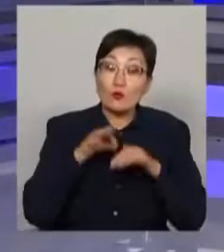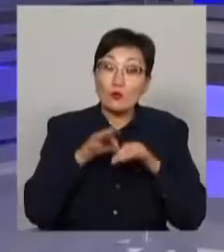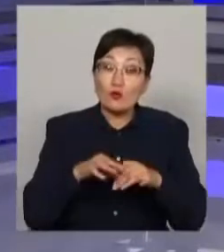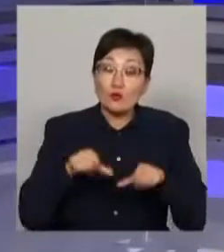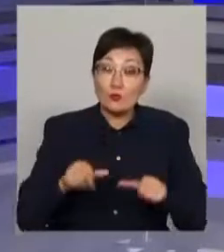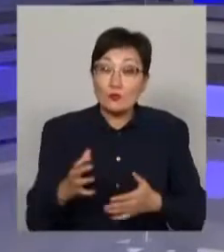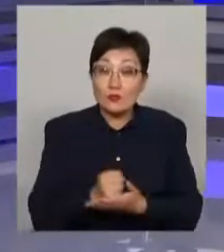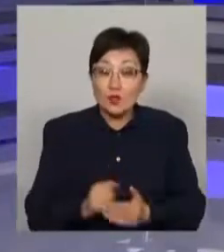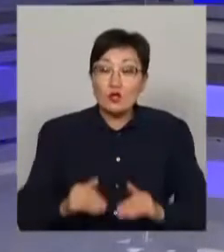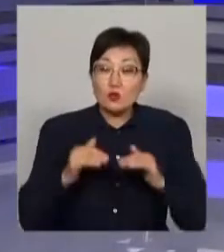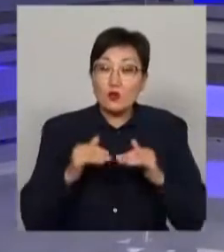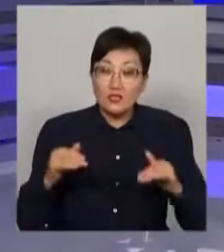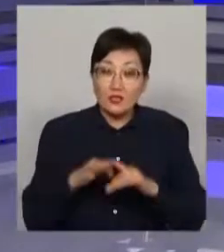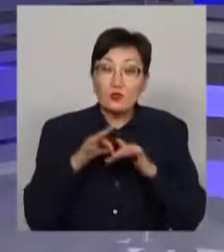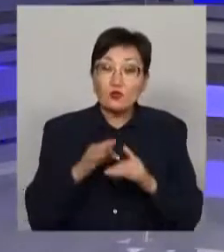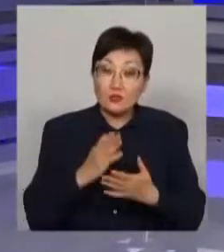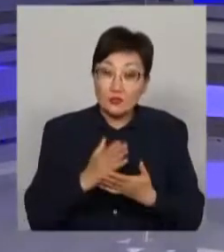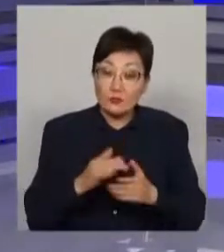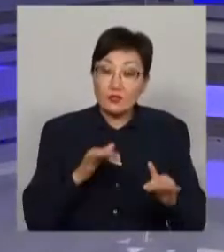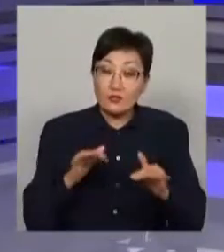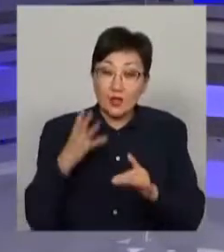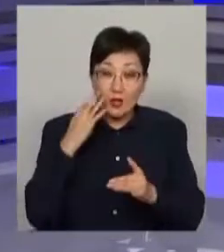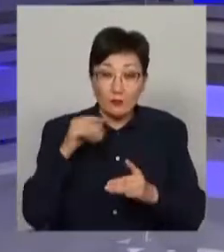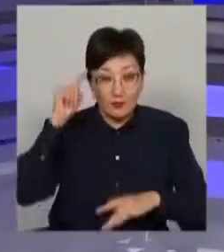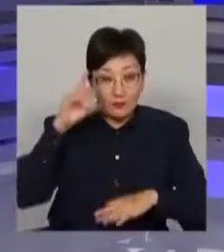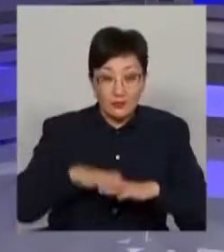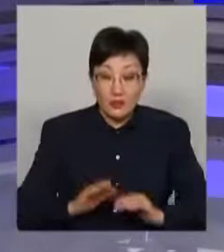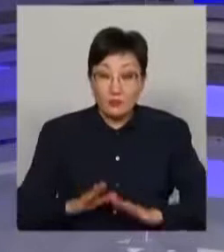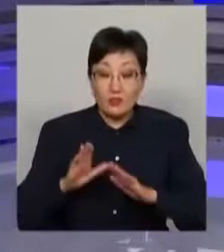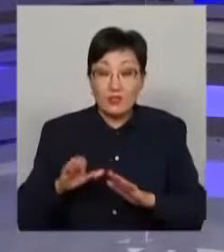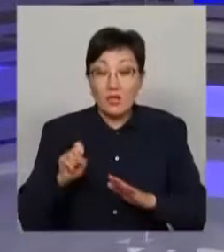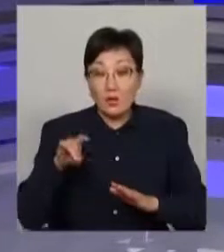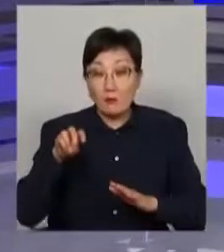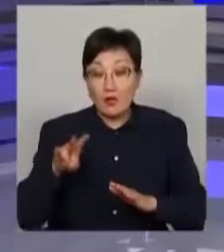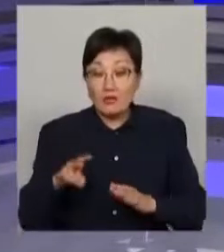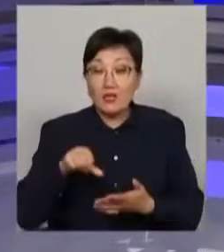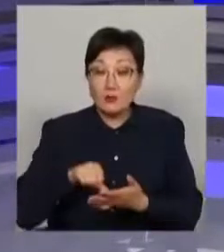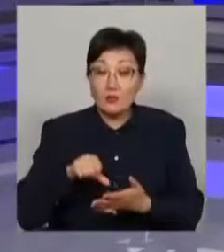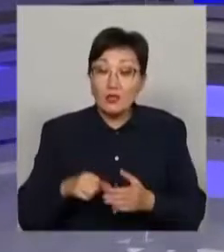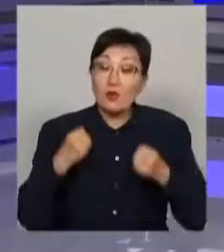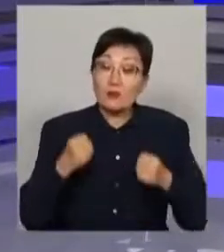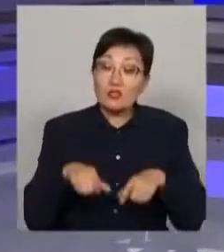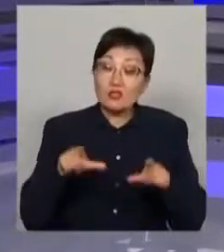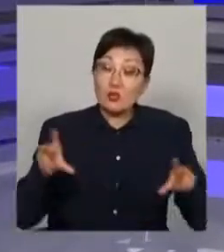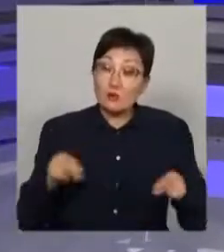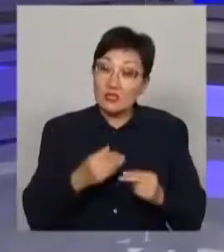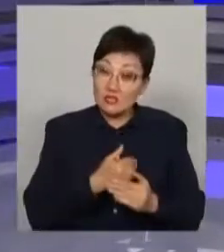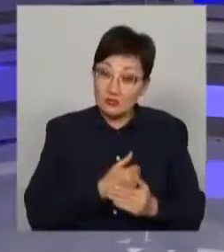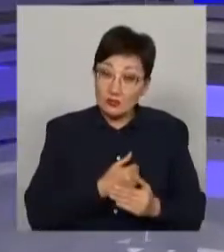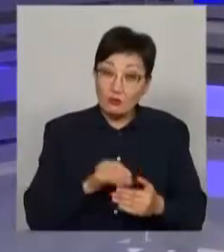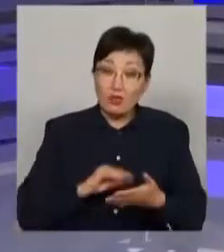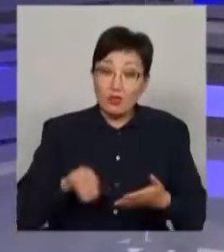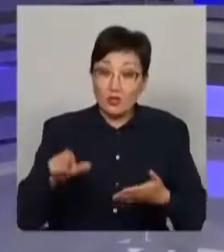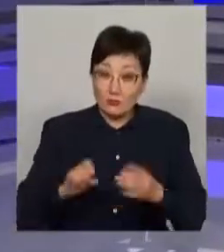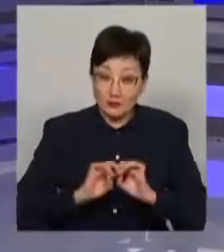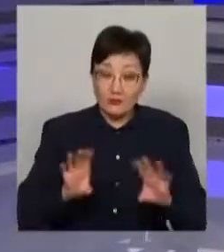иемденіп, жоғары деңгейде ұйымдастырды. Іс-шараға Алматы әкімінің орынбасары Арман Қырықбаев қатысып, спортшыларға сәттілік тіледі. Әріптесім